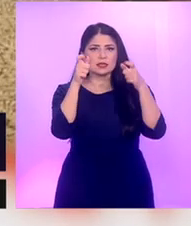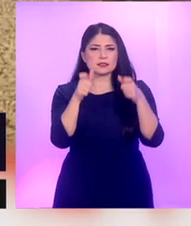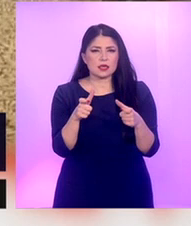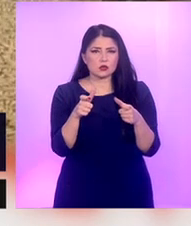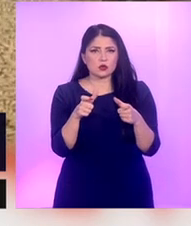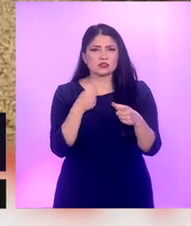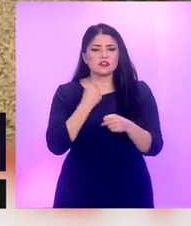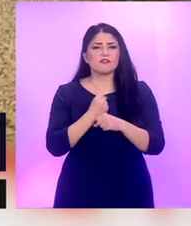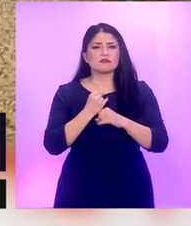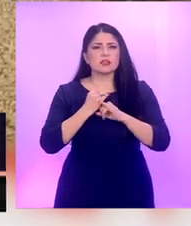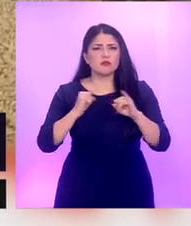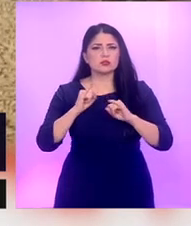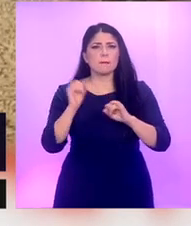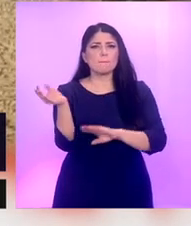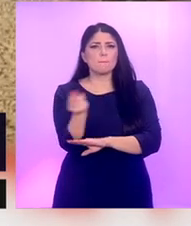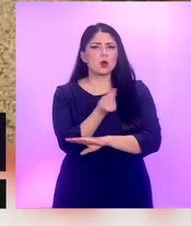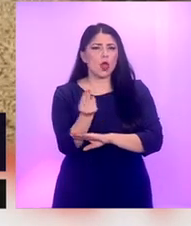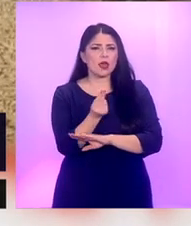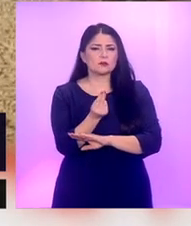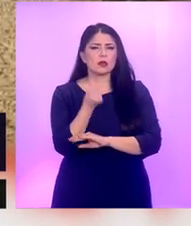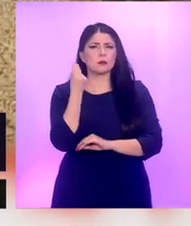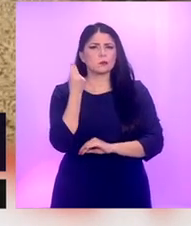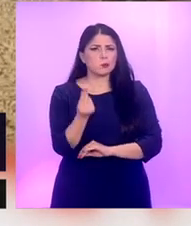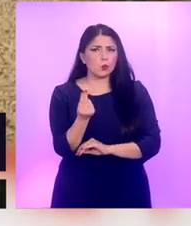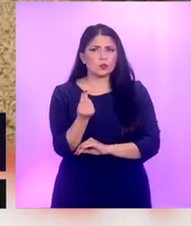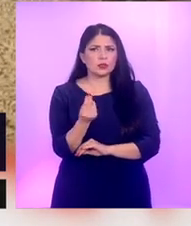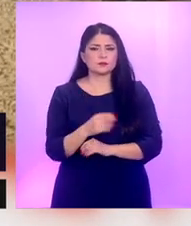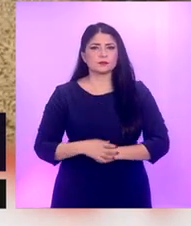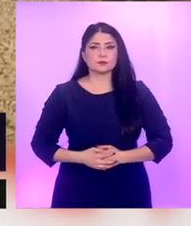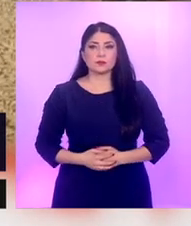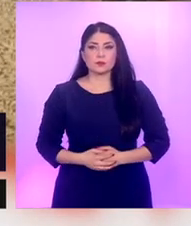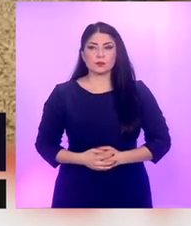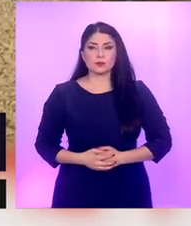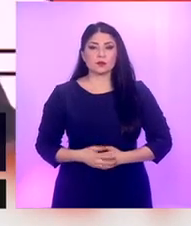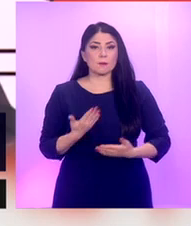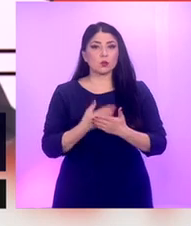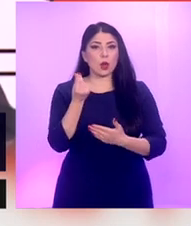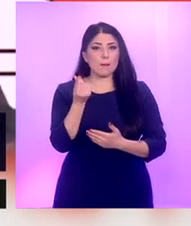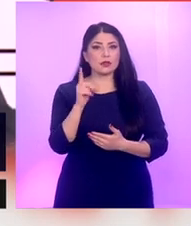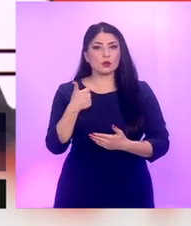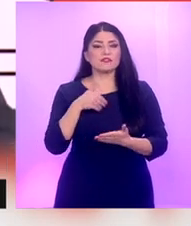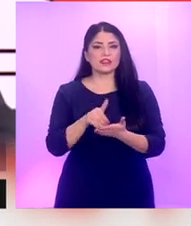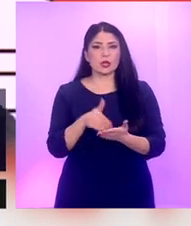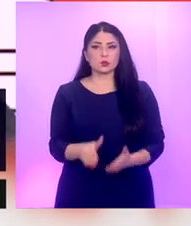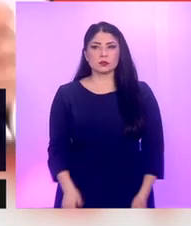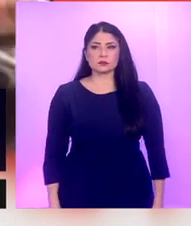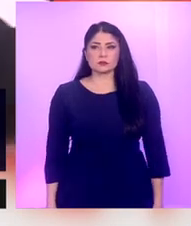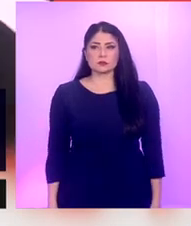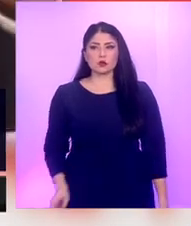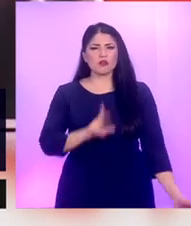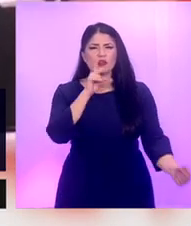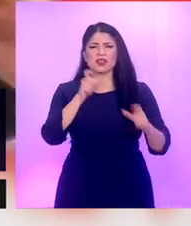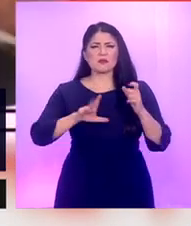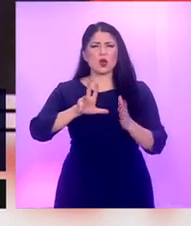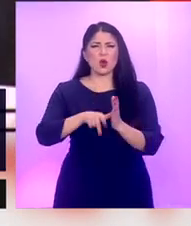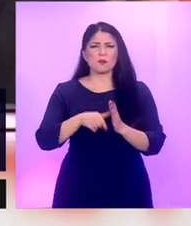să generăm proiecte suficient de consistente și de închegate ca acești bani să poată fi cheltuiți. Că nu vorbesc de